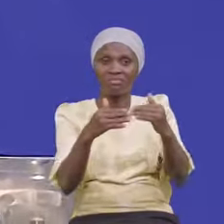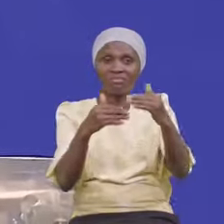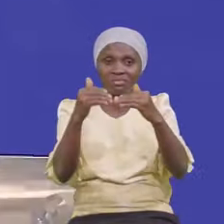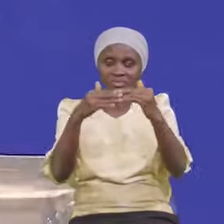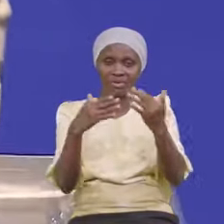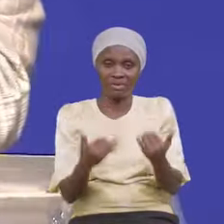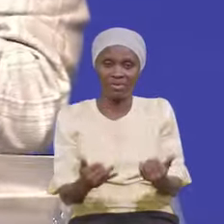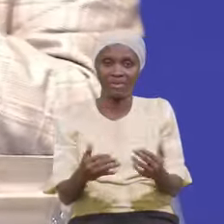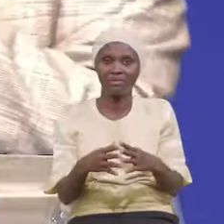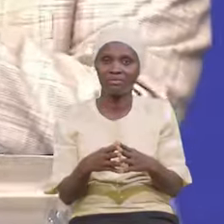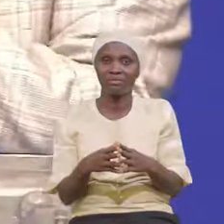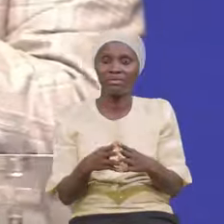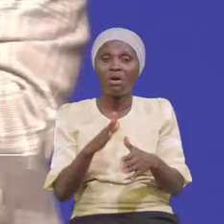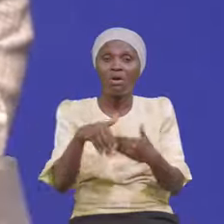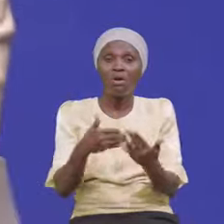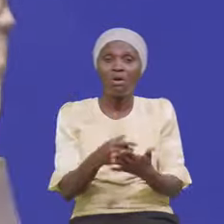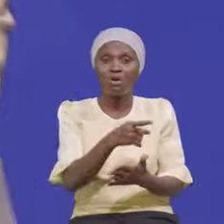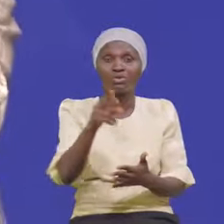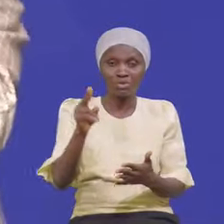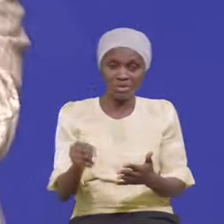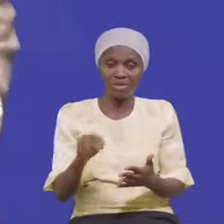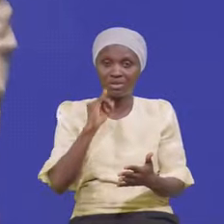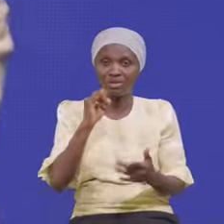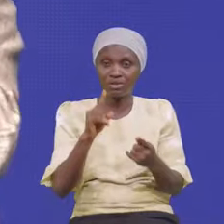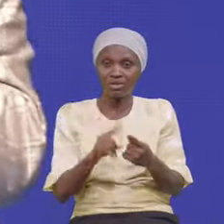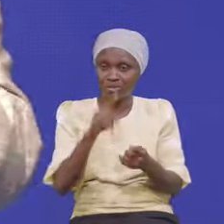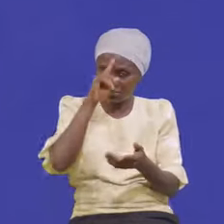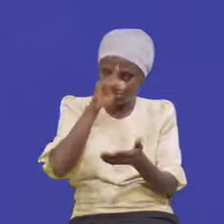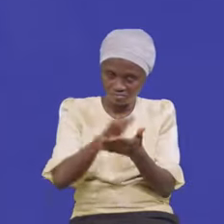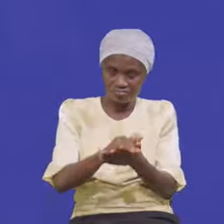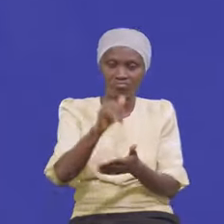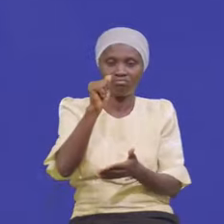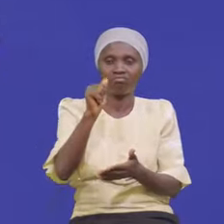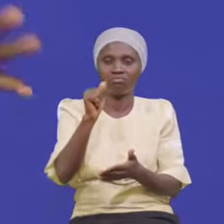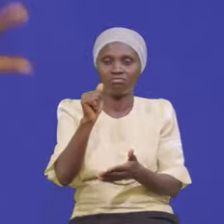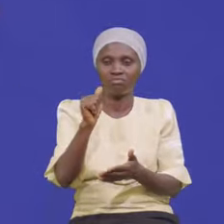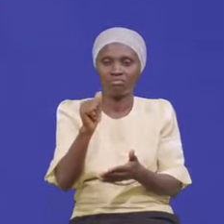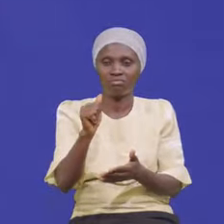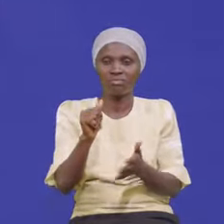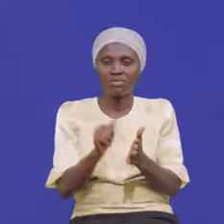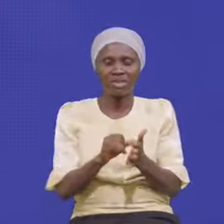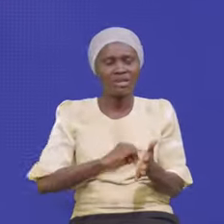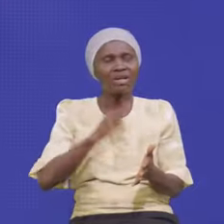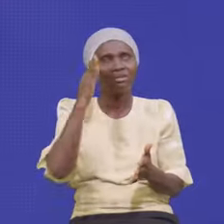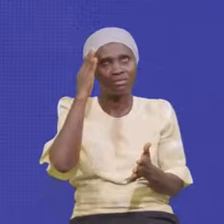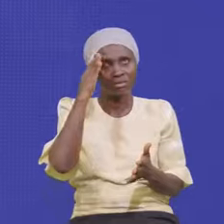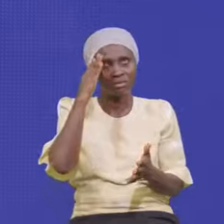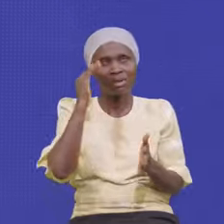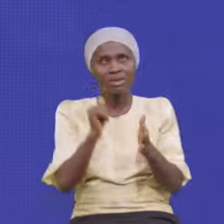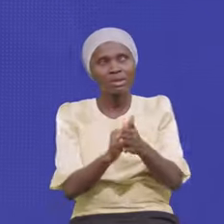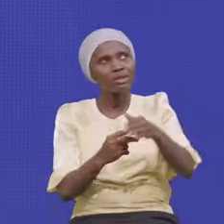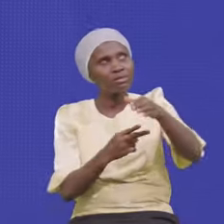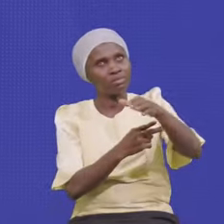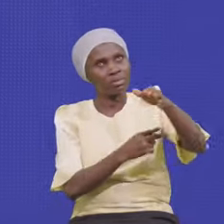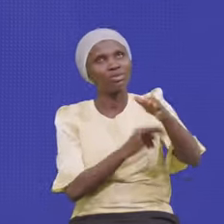నిర్మాణం చేయబడింది. All you need is to trust. మీరు చేయవలసిన ఒక్కటే నిరీక్షించాలి. I know that bridge will carry me.